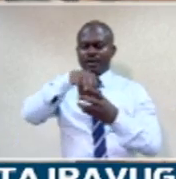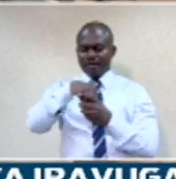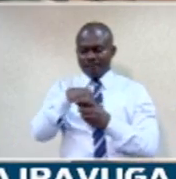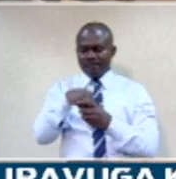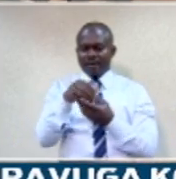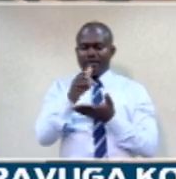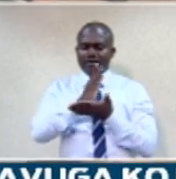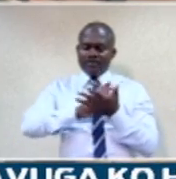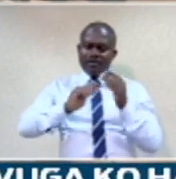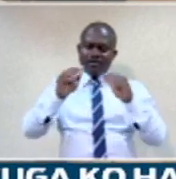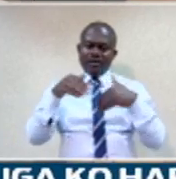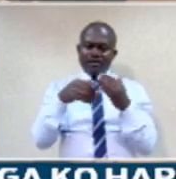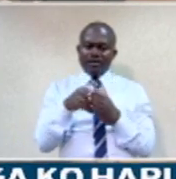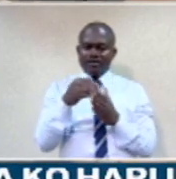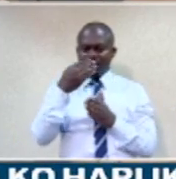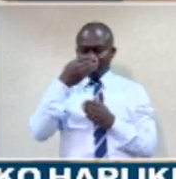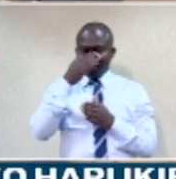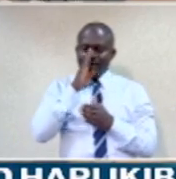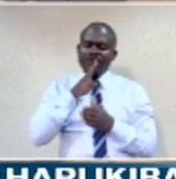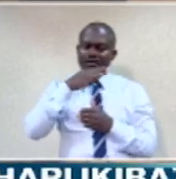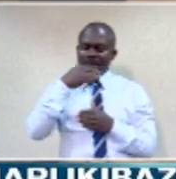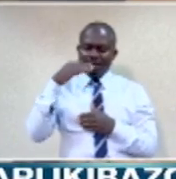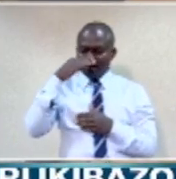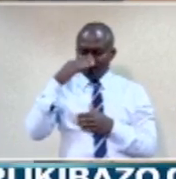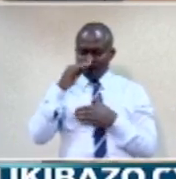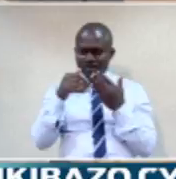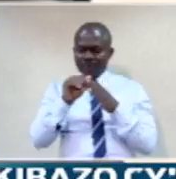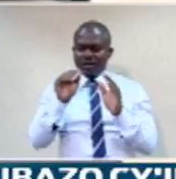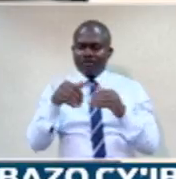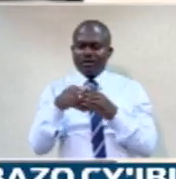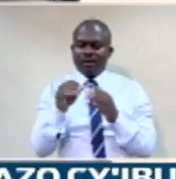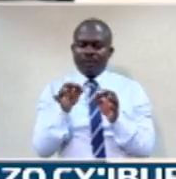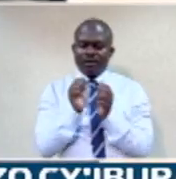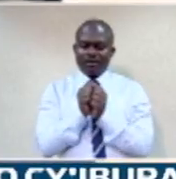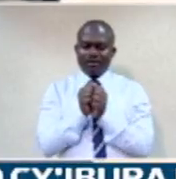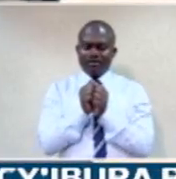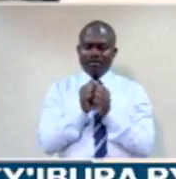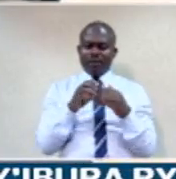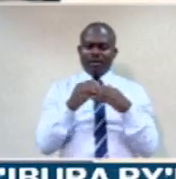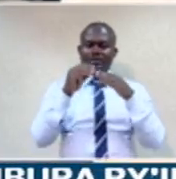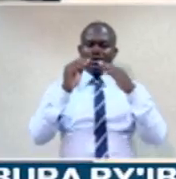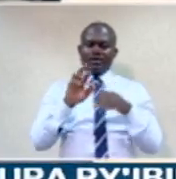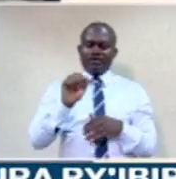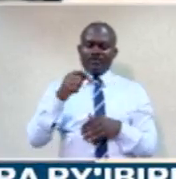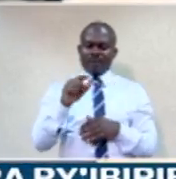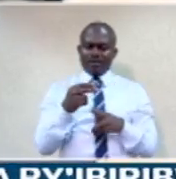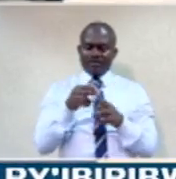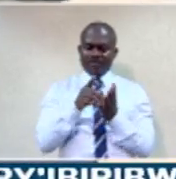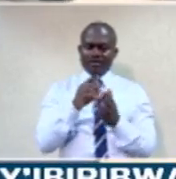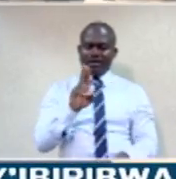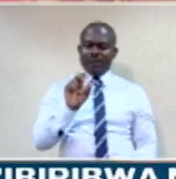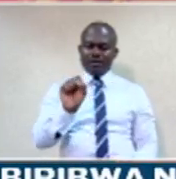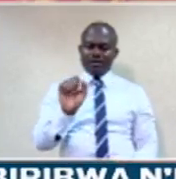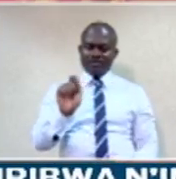Hari igice gihinga inanasi, hari n'igice gihinga imboga. Umukuru w'urwego rw'imiyoborere RGB Dr.